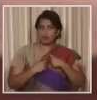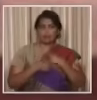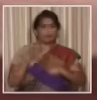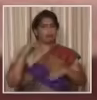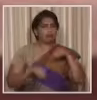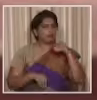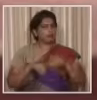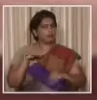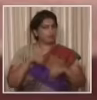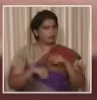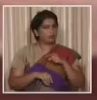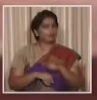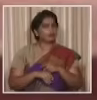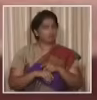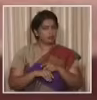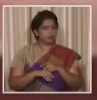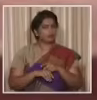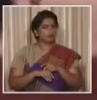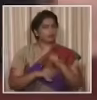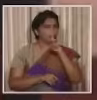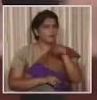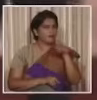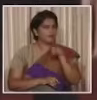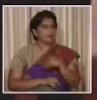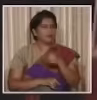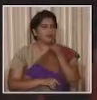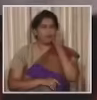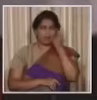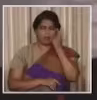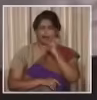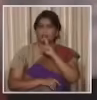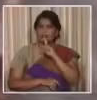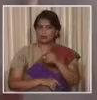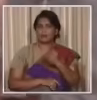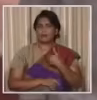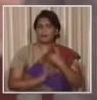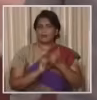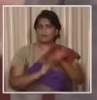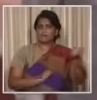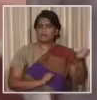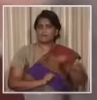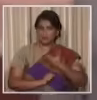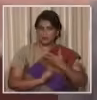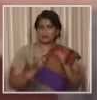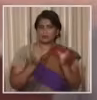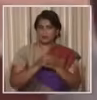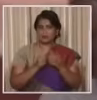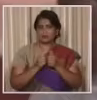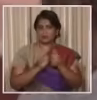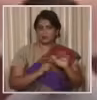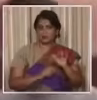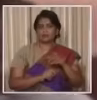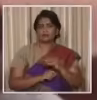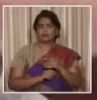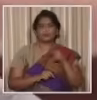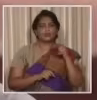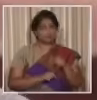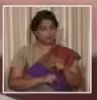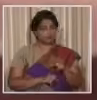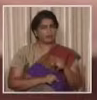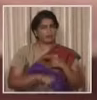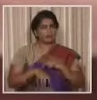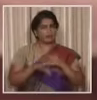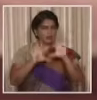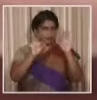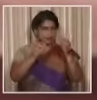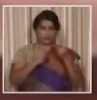දේශපාලන වශයෙන් වැරදි චෝදනාවක් ගොනු කරලා අපිට මඩ ප්‍රහාරය එකතු කරන්න කණ්ඩායම් කටයුතු කරනවා කරු කතානායකතුමනි මේකට මට